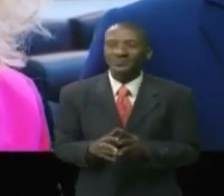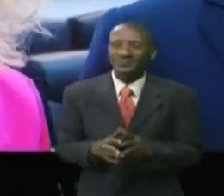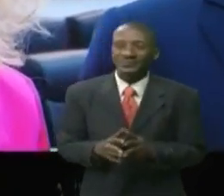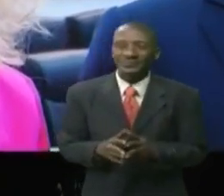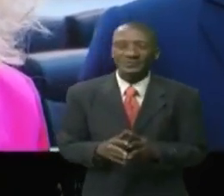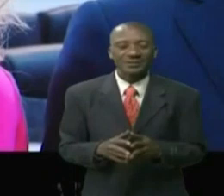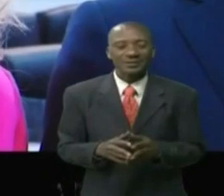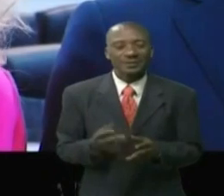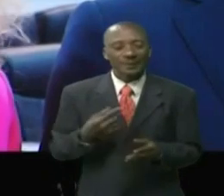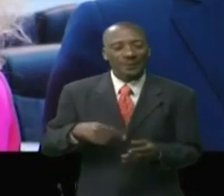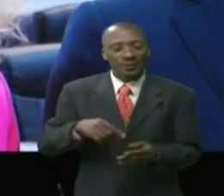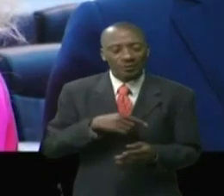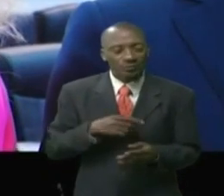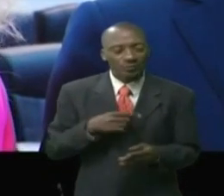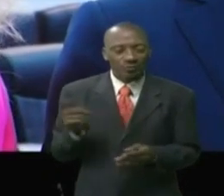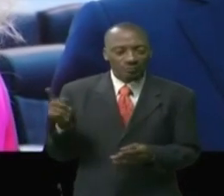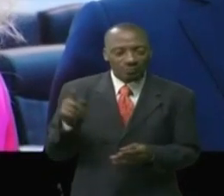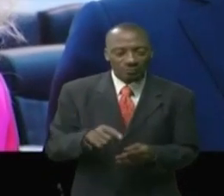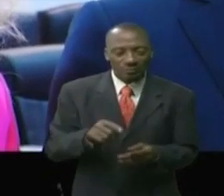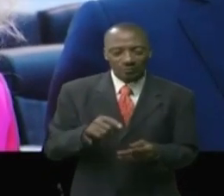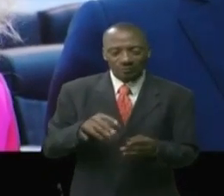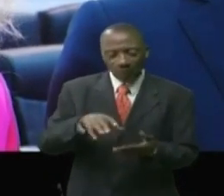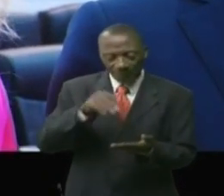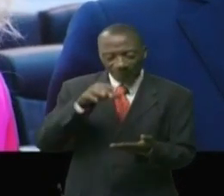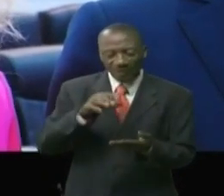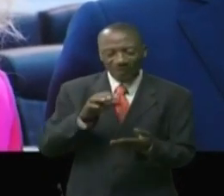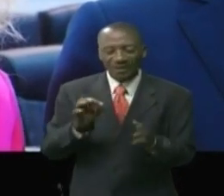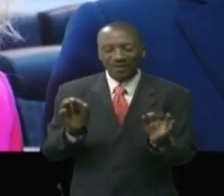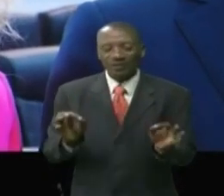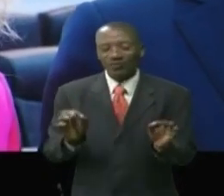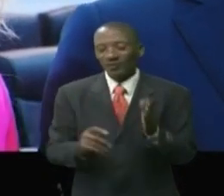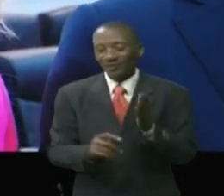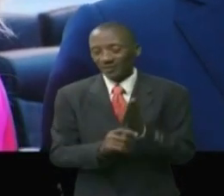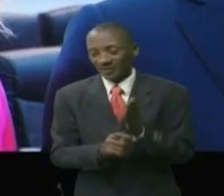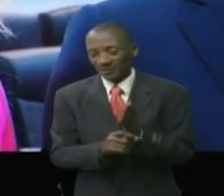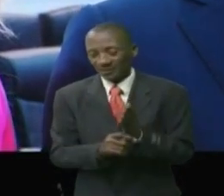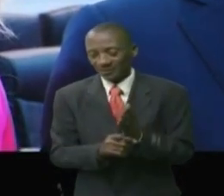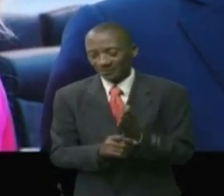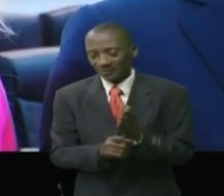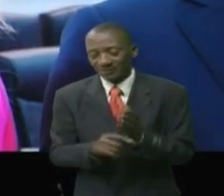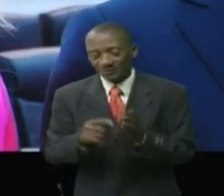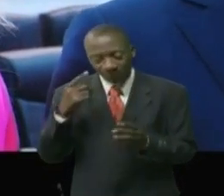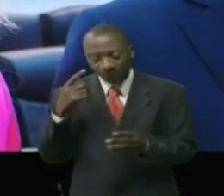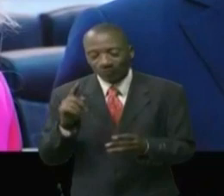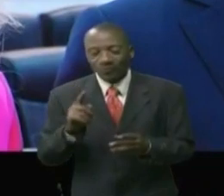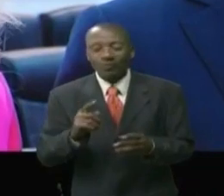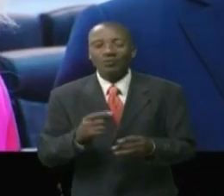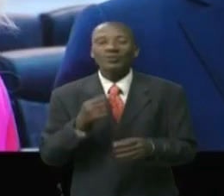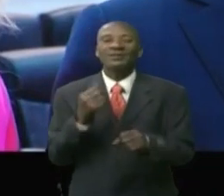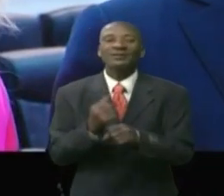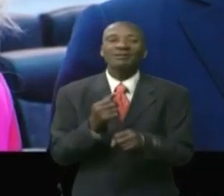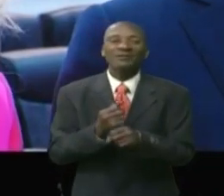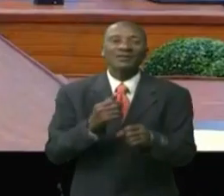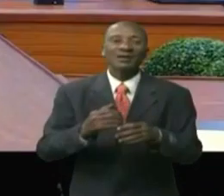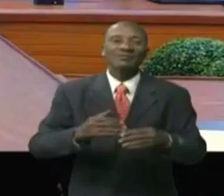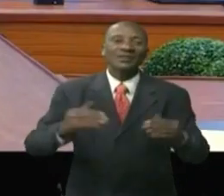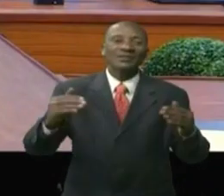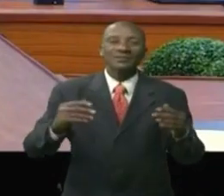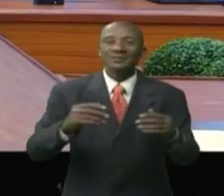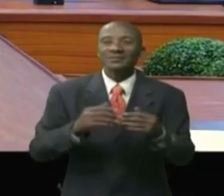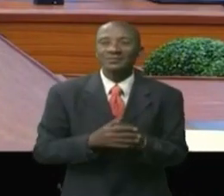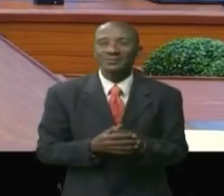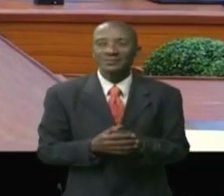de la RDC à œuvrer en fait pour la malnutrition pour améliorer les indicateur de de nutrition de manière multisectorielle